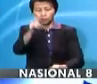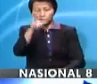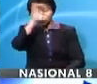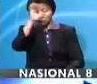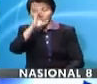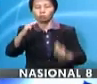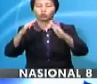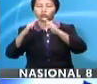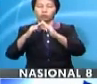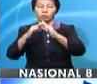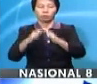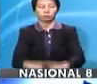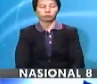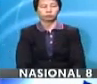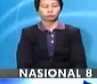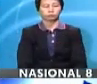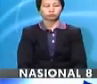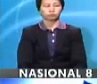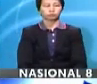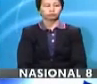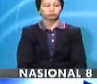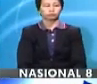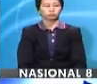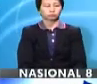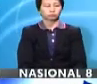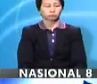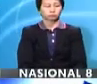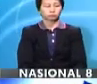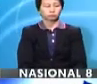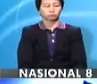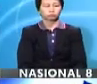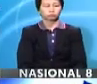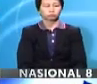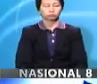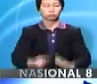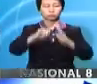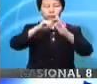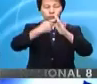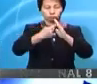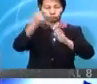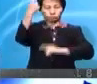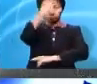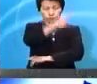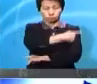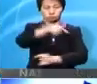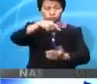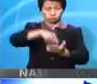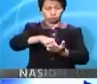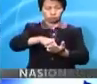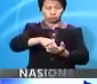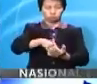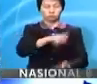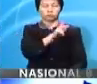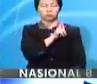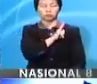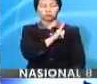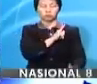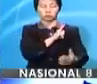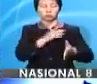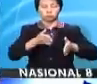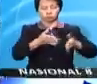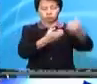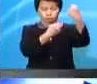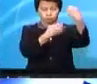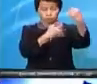kediaman pesalah trafik tegar. Bermula pada hari ini, Menurut Ketua Trafik